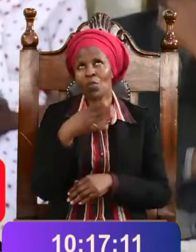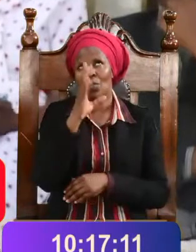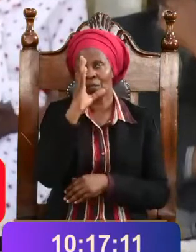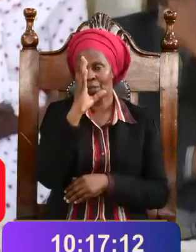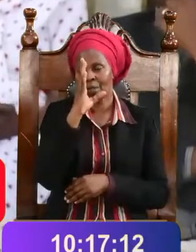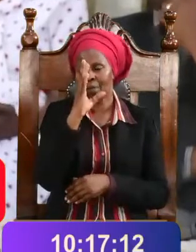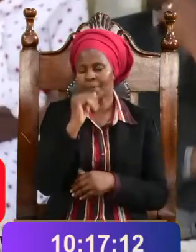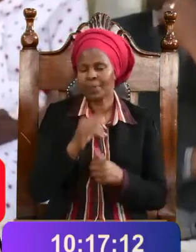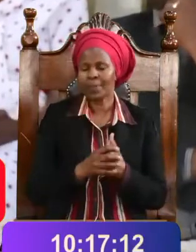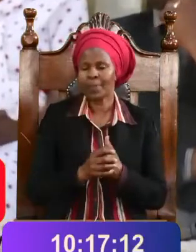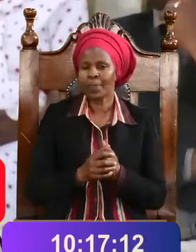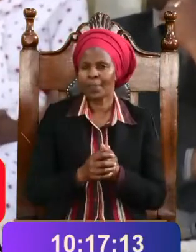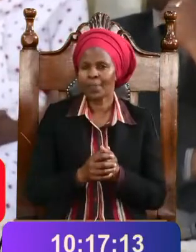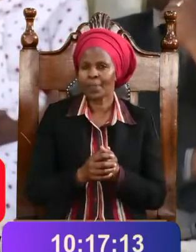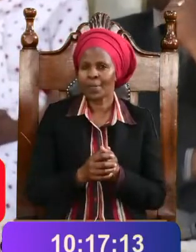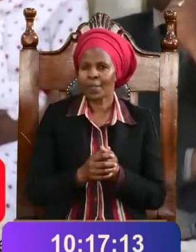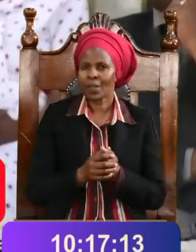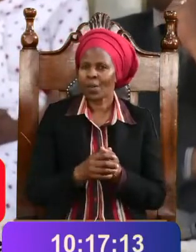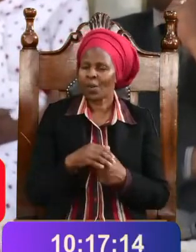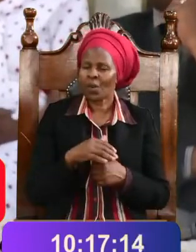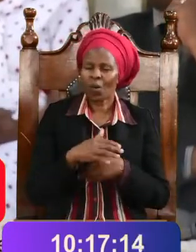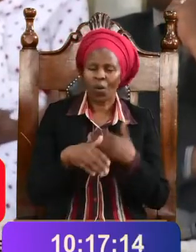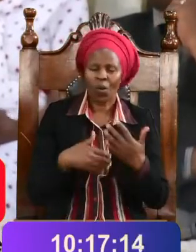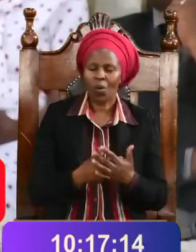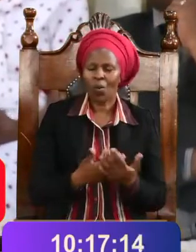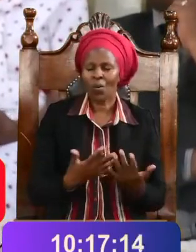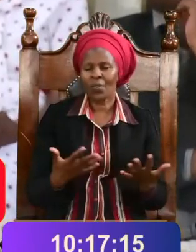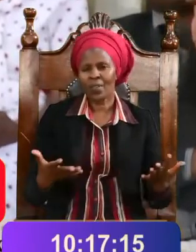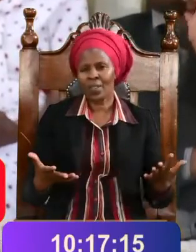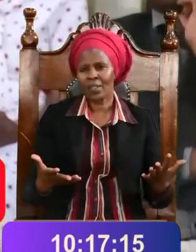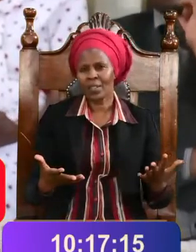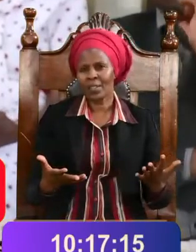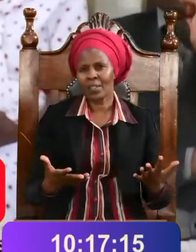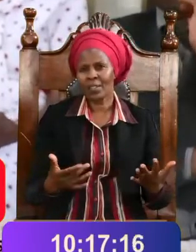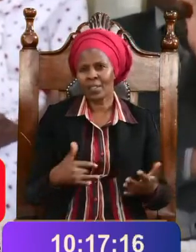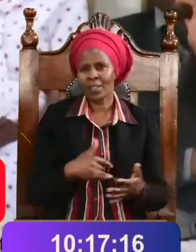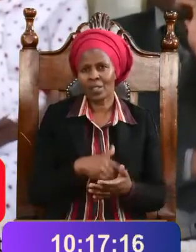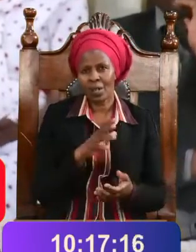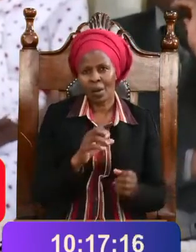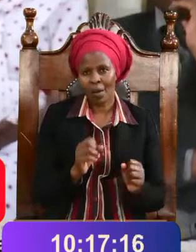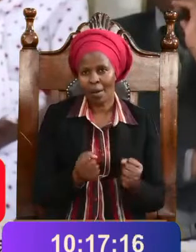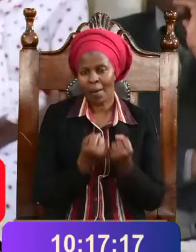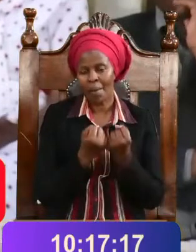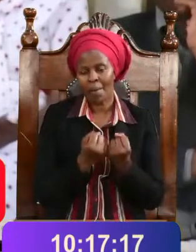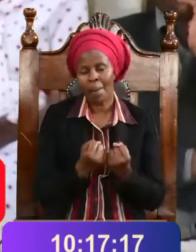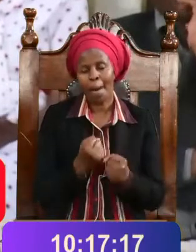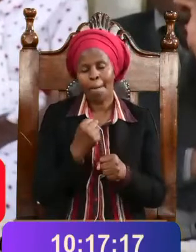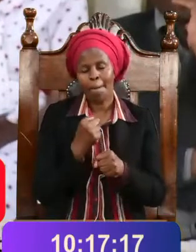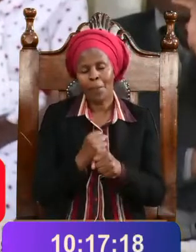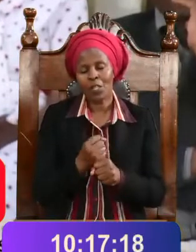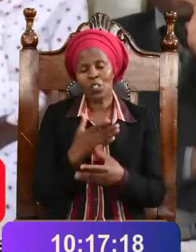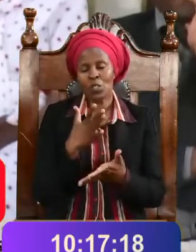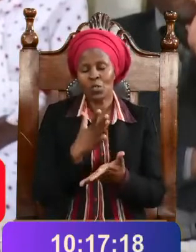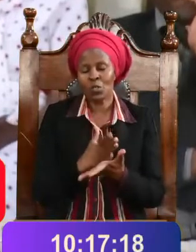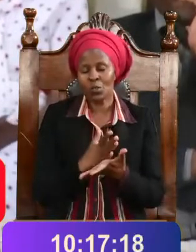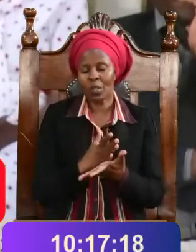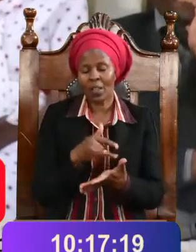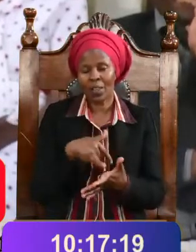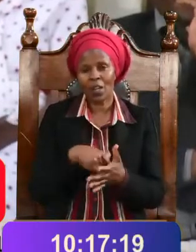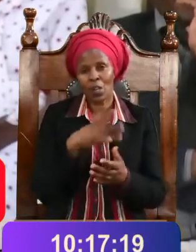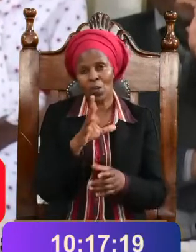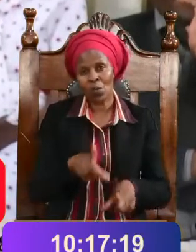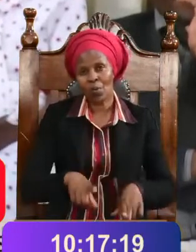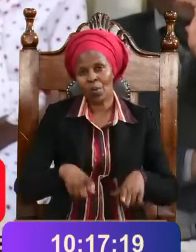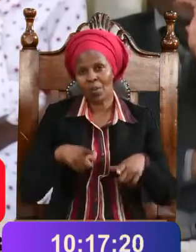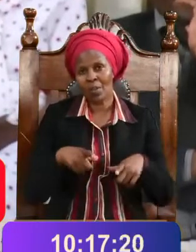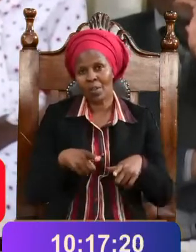to God. Katika hali yoyote ile, jambo lolote litakalotendeka, uhakikisha ya kwamba maisha yako,